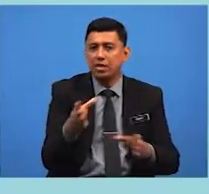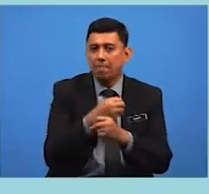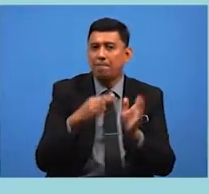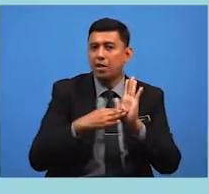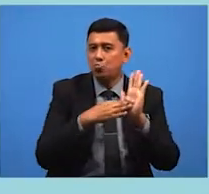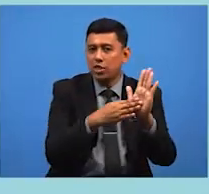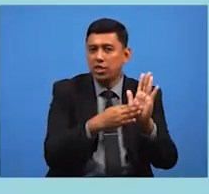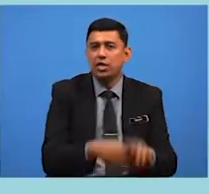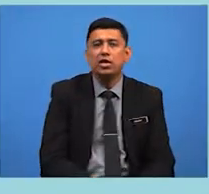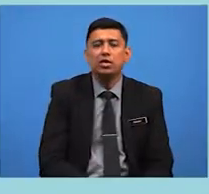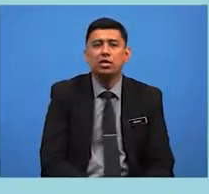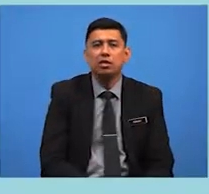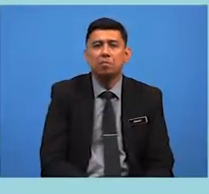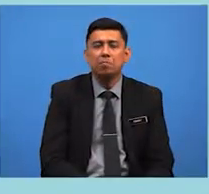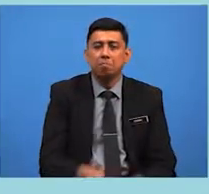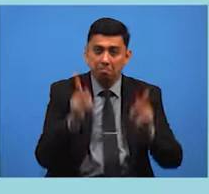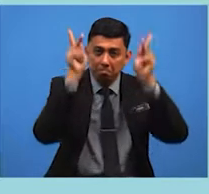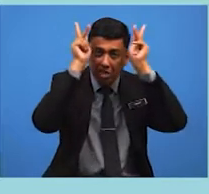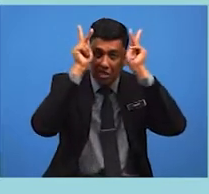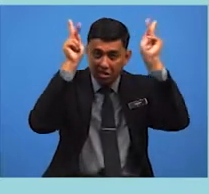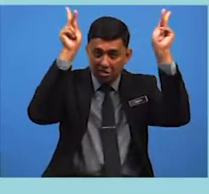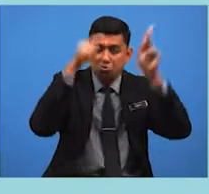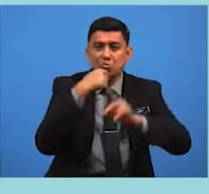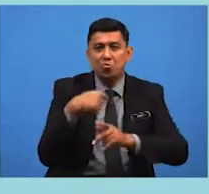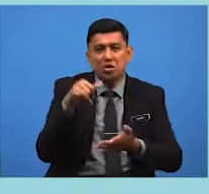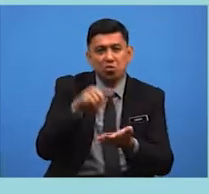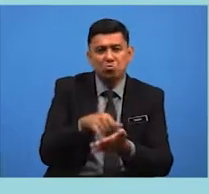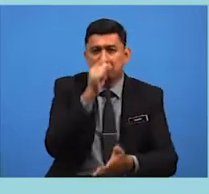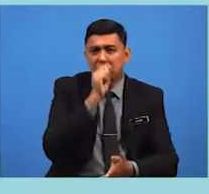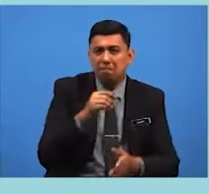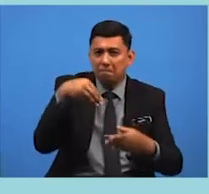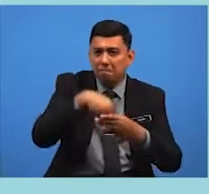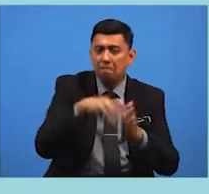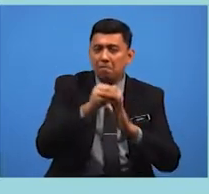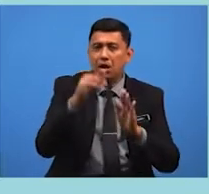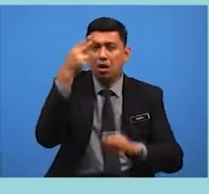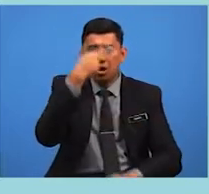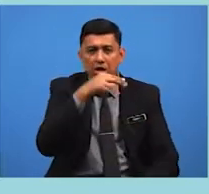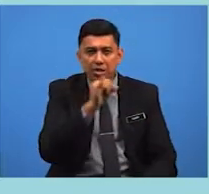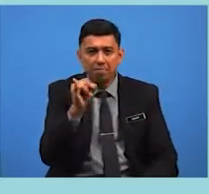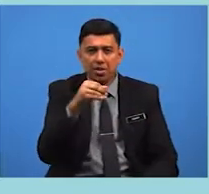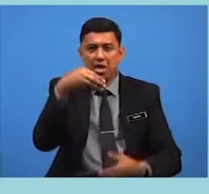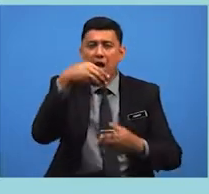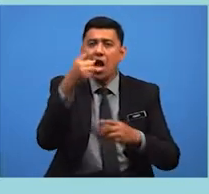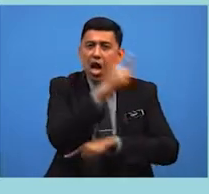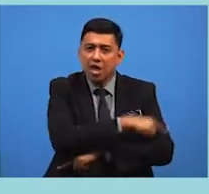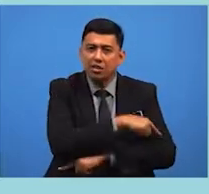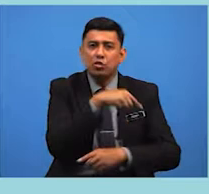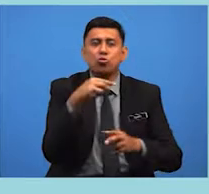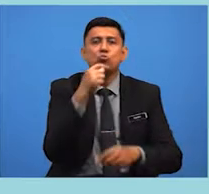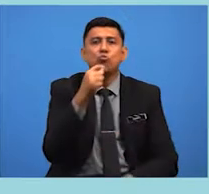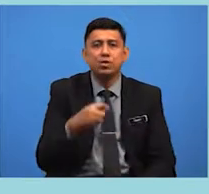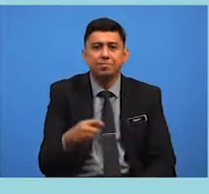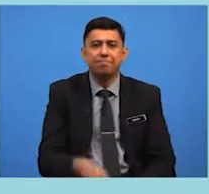dapat dibuktikan apabila kijang tua itu tabah dalam menghadapi kehidupan hari